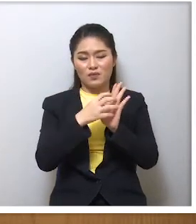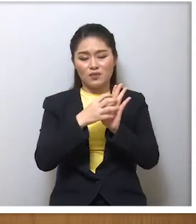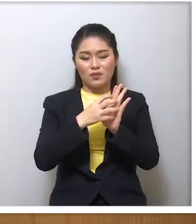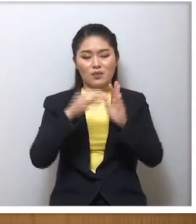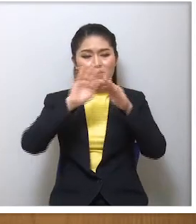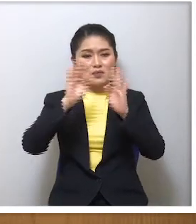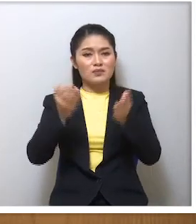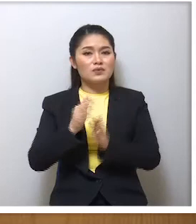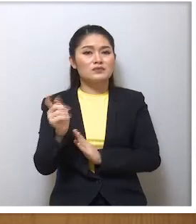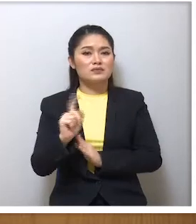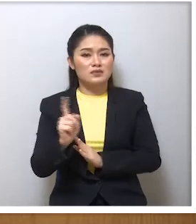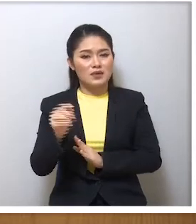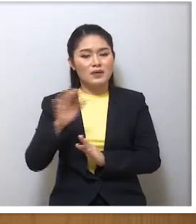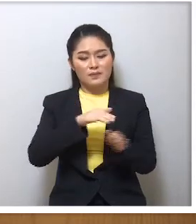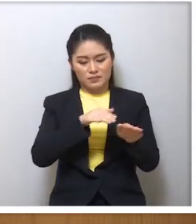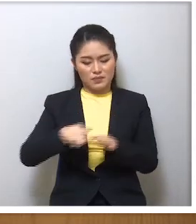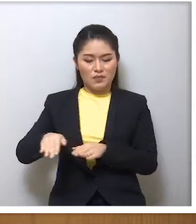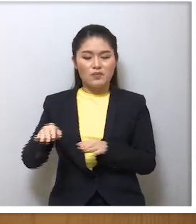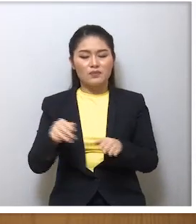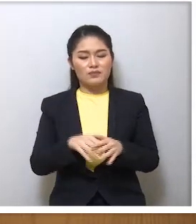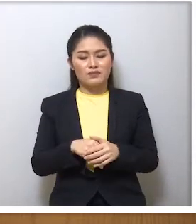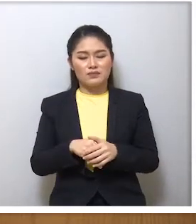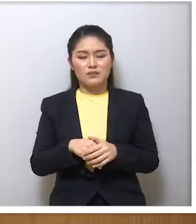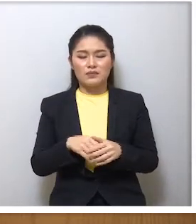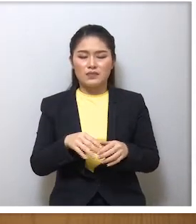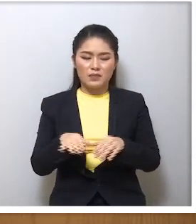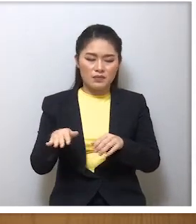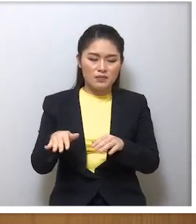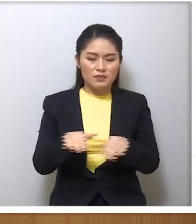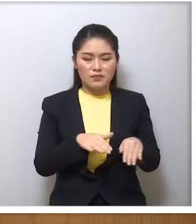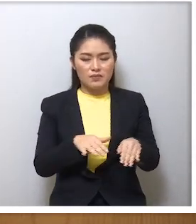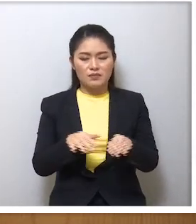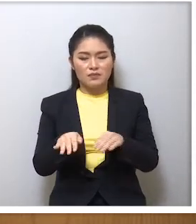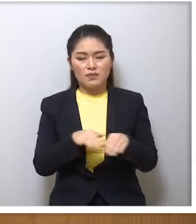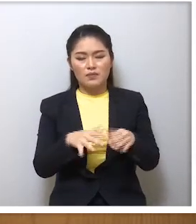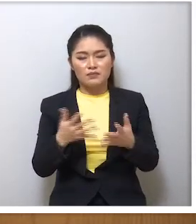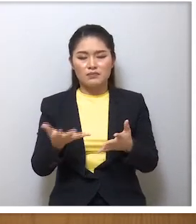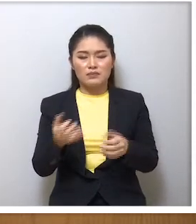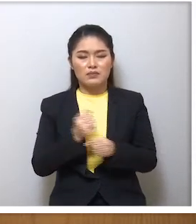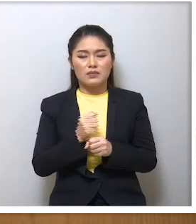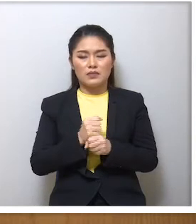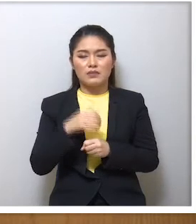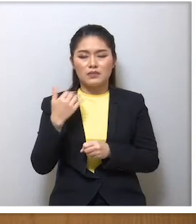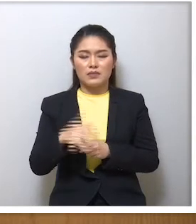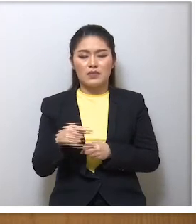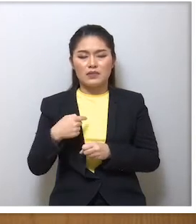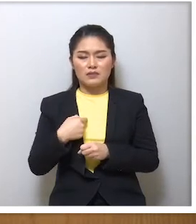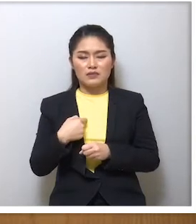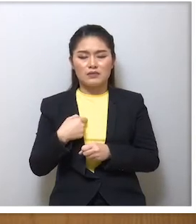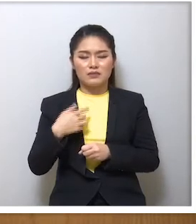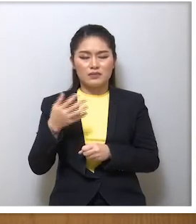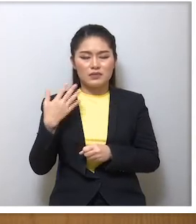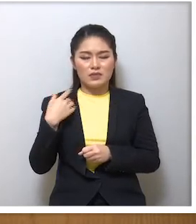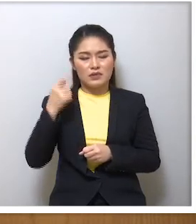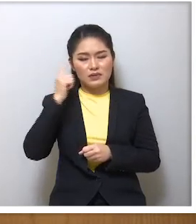ไรก็ไปเตรียมรูปร่างไว้ก่อนให้มันพอดีกันทีนี้ถ้ามันกลับข้างแบบนี้เราก็สามารถจัดการได้ด้วยค